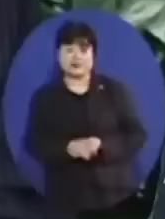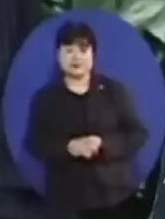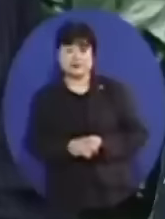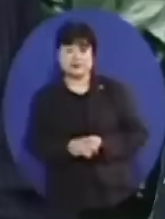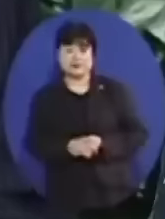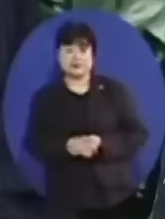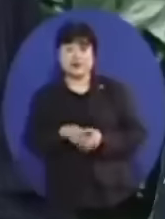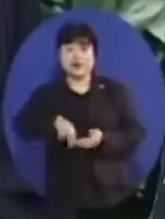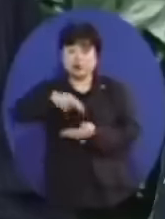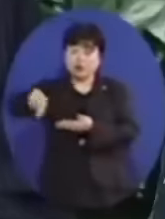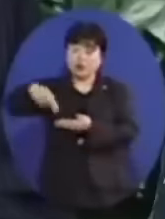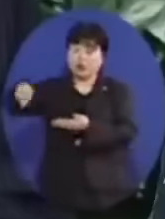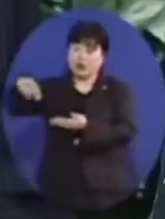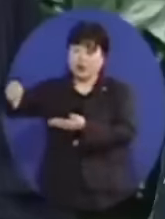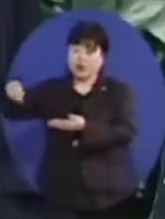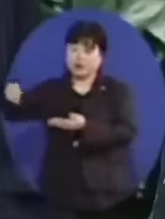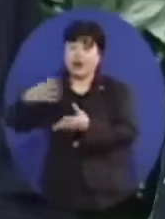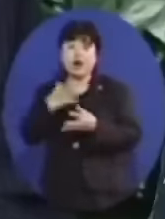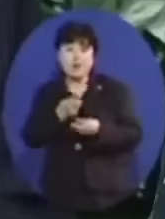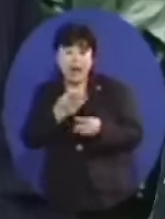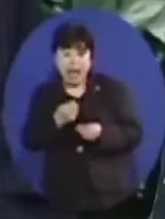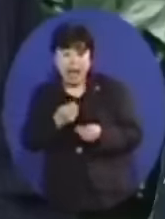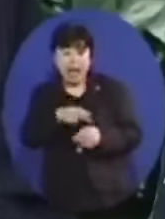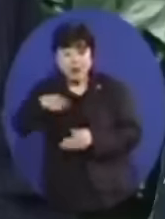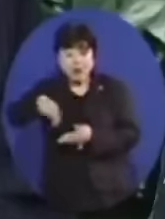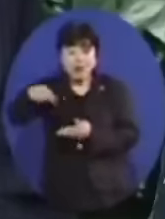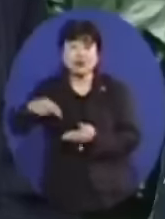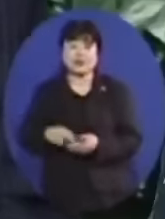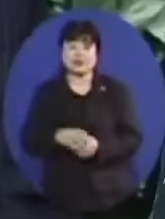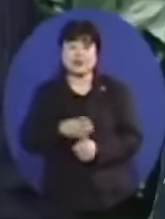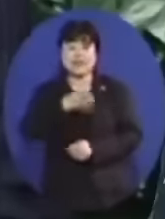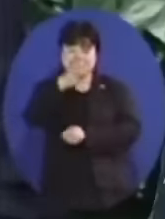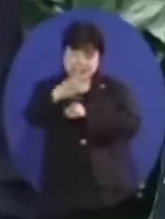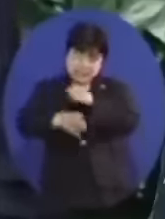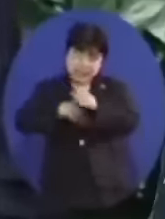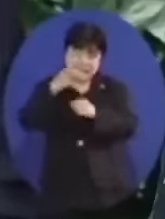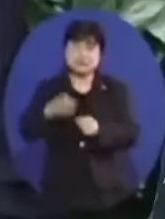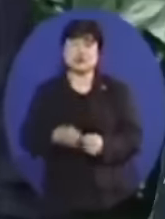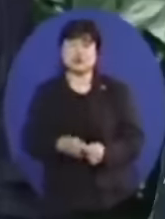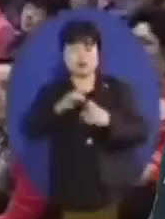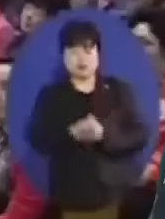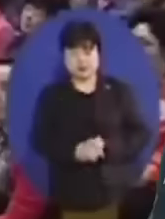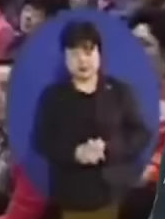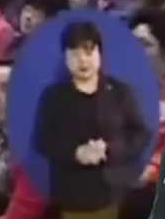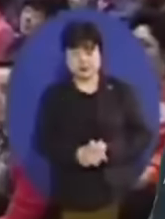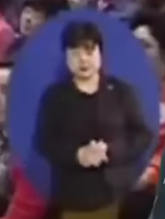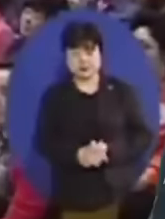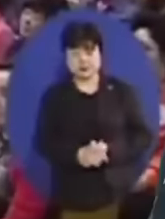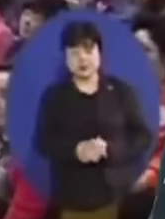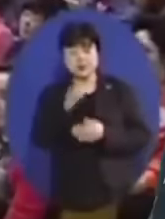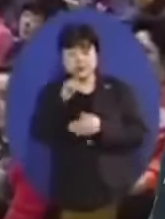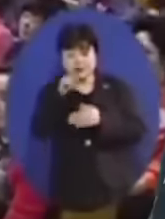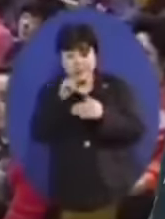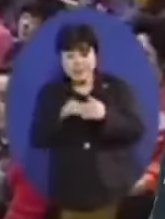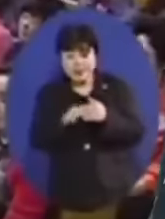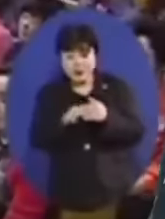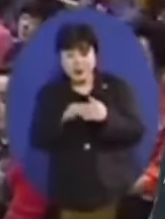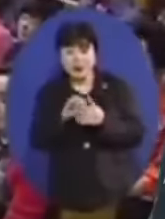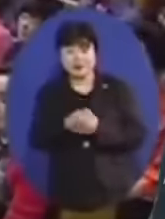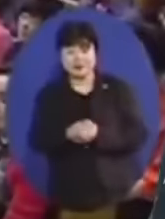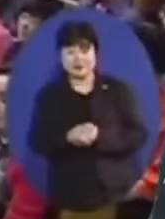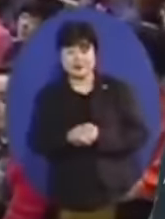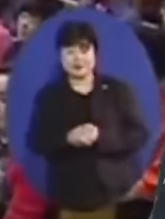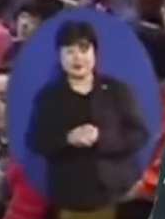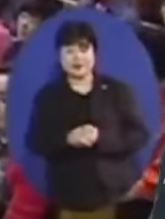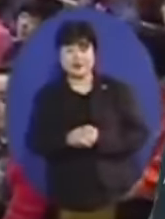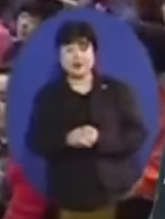얼마나 걸렸습니까? 예? 40년이 걸렸어. 그러나 그 중에서도